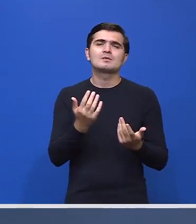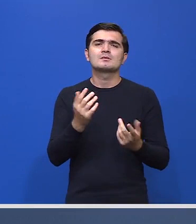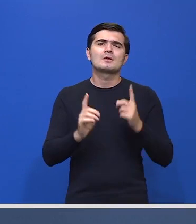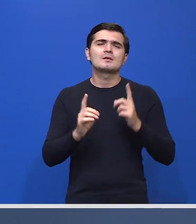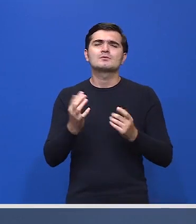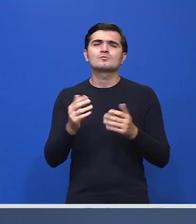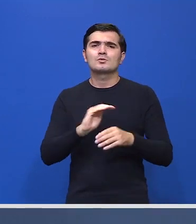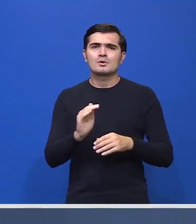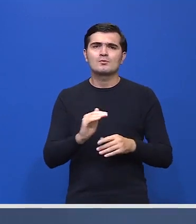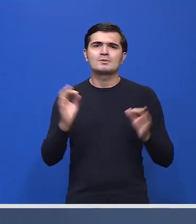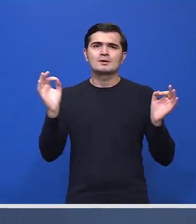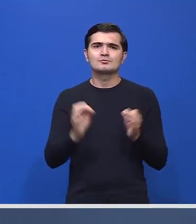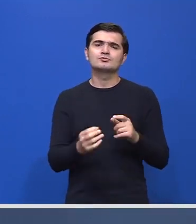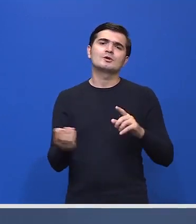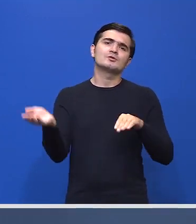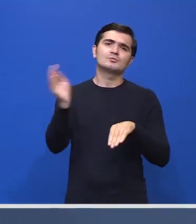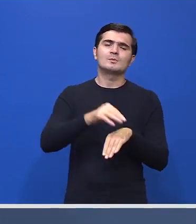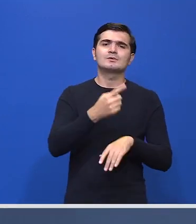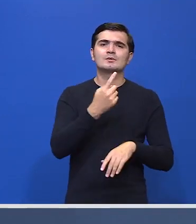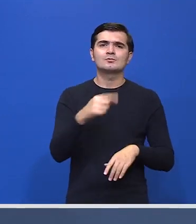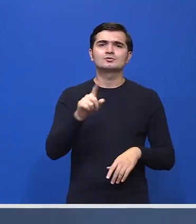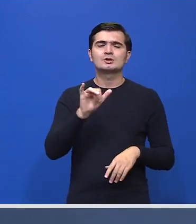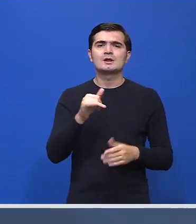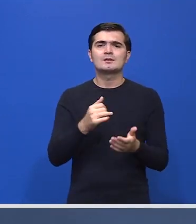o deducere suplimentară de 100 de lei per copil.